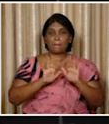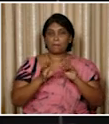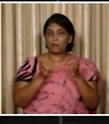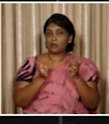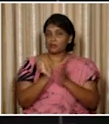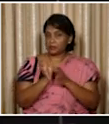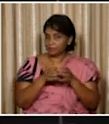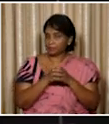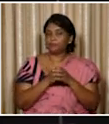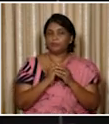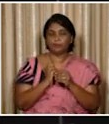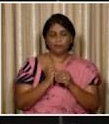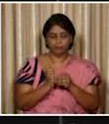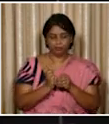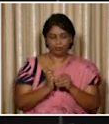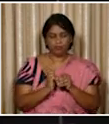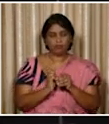2023/3/27 தொடரப்பட்ட